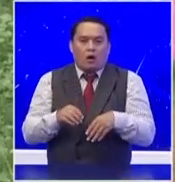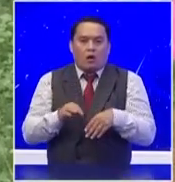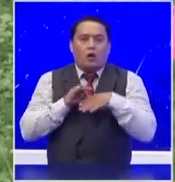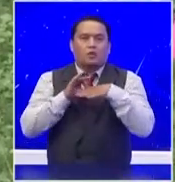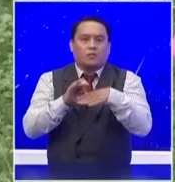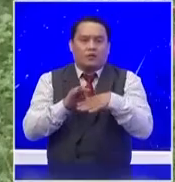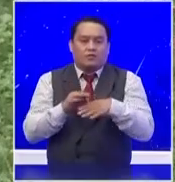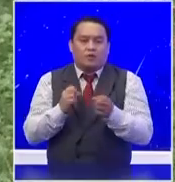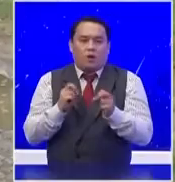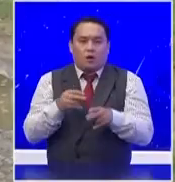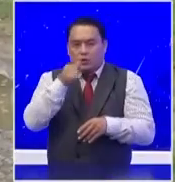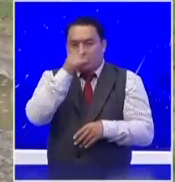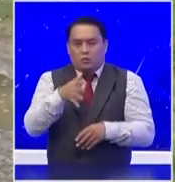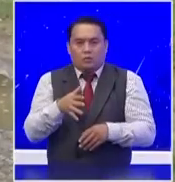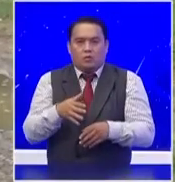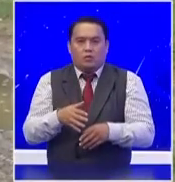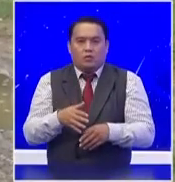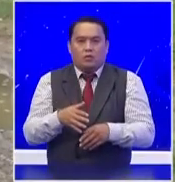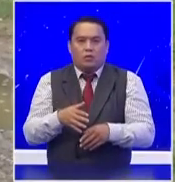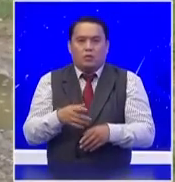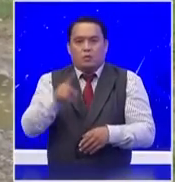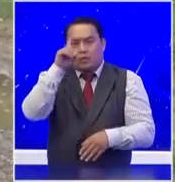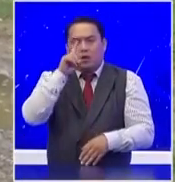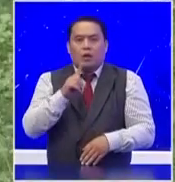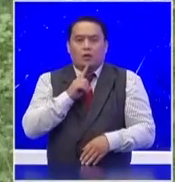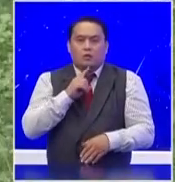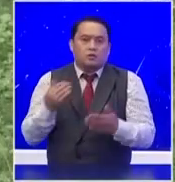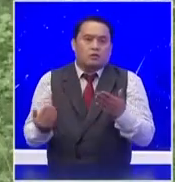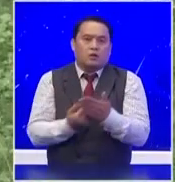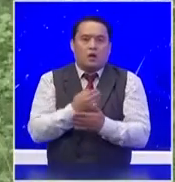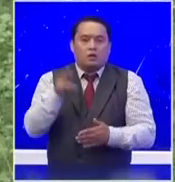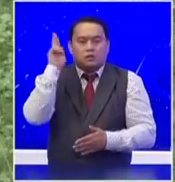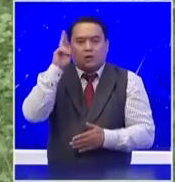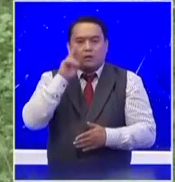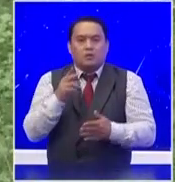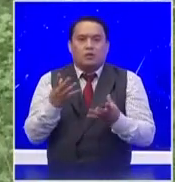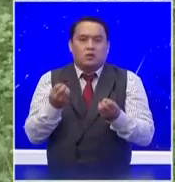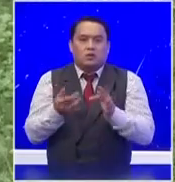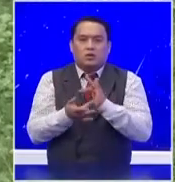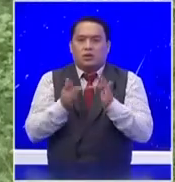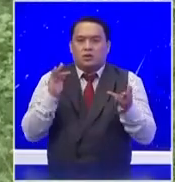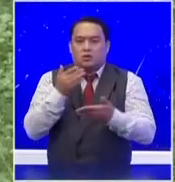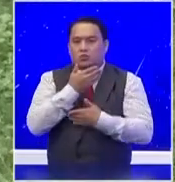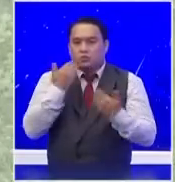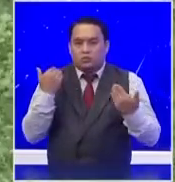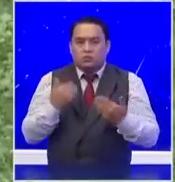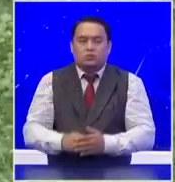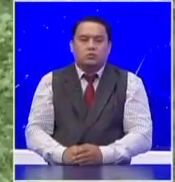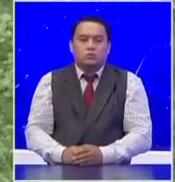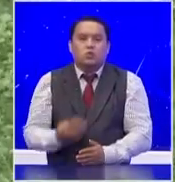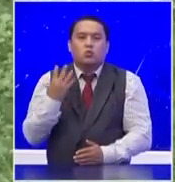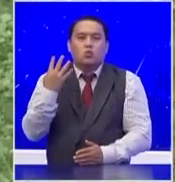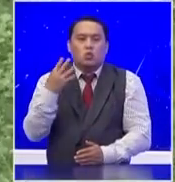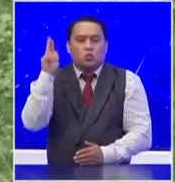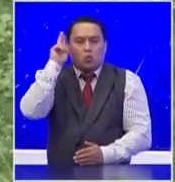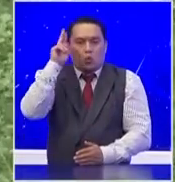тауға? Өзімде шыға алмаймын. Енді міне бір айдан кейін Құдай берсе сабақ басталады. Біз тағы үсті бір соткімен жүреміз ба? 4-еуі де